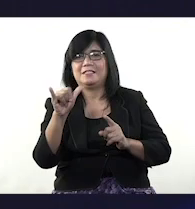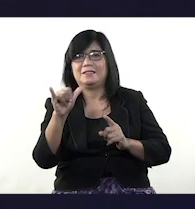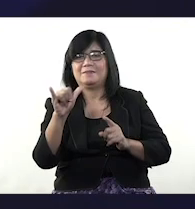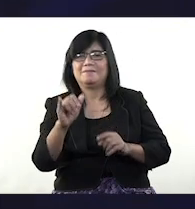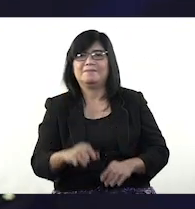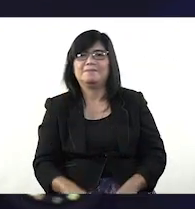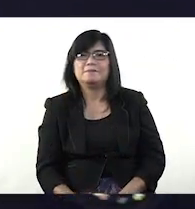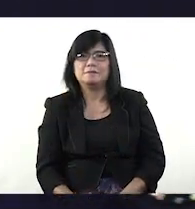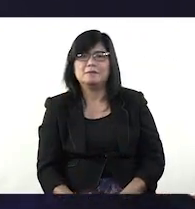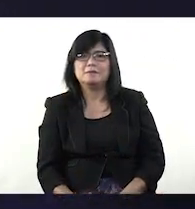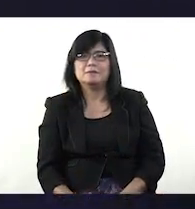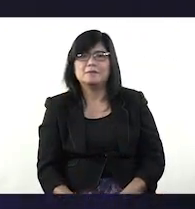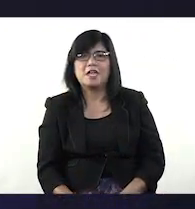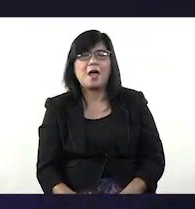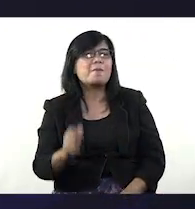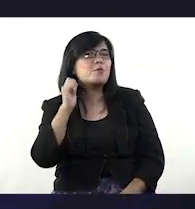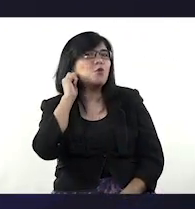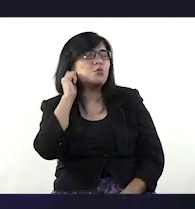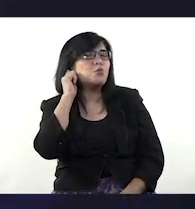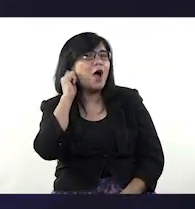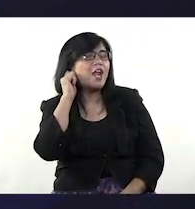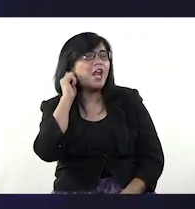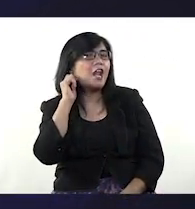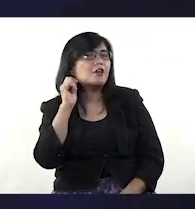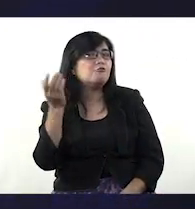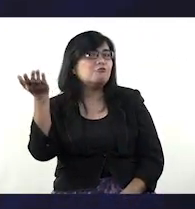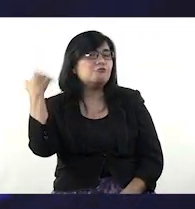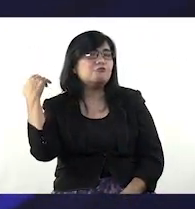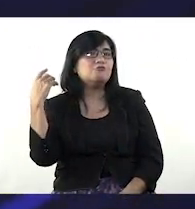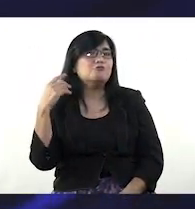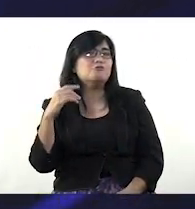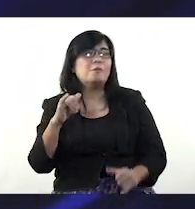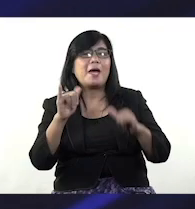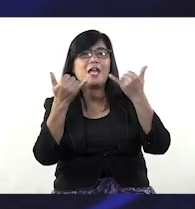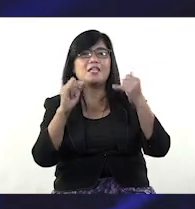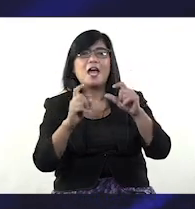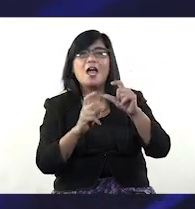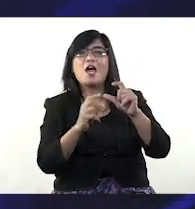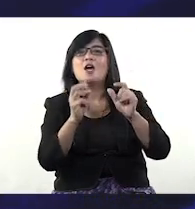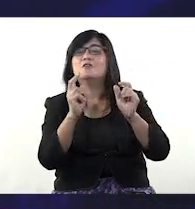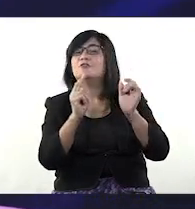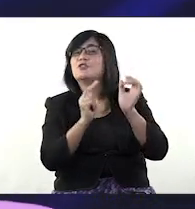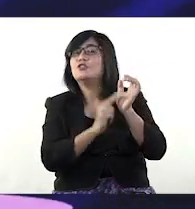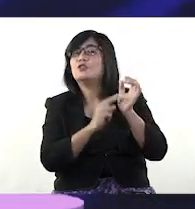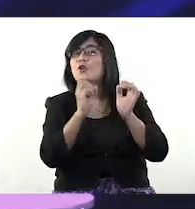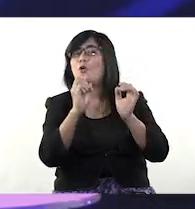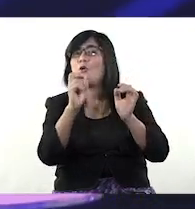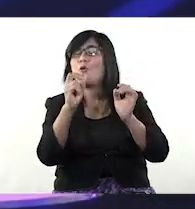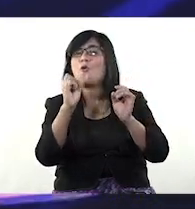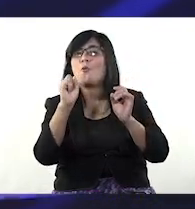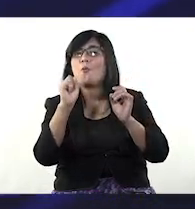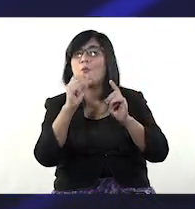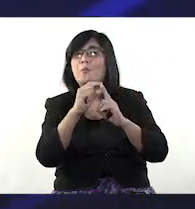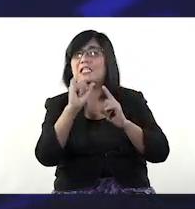yang cewek-cewek mainannya pas Nopi kan Begitu begitu coba jaman sekarang yang